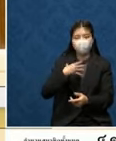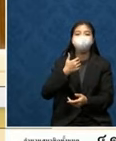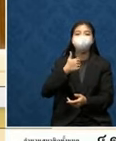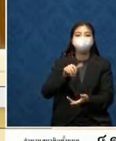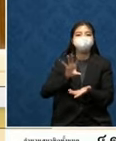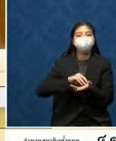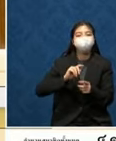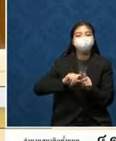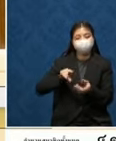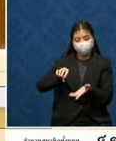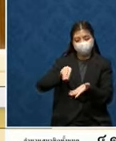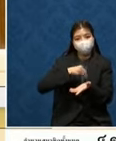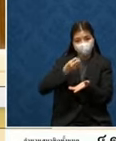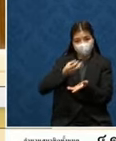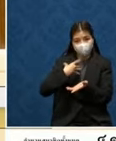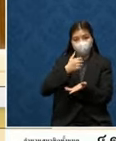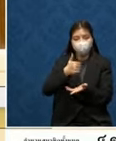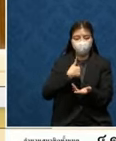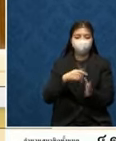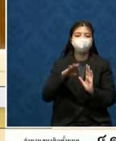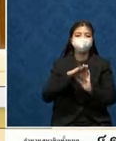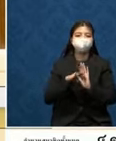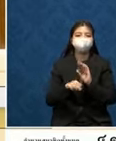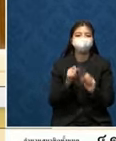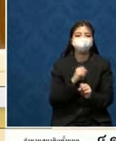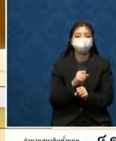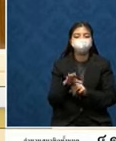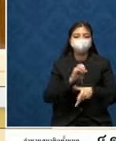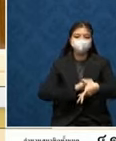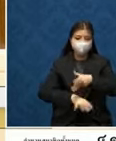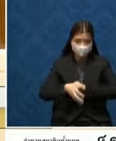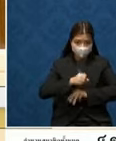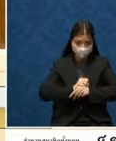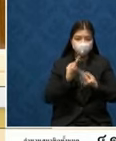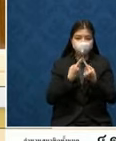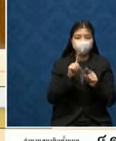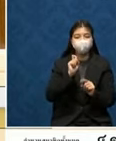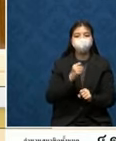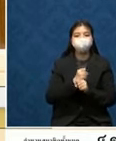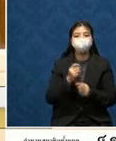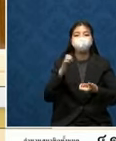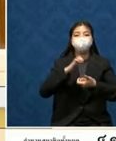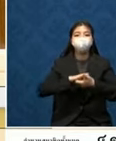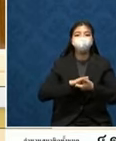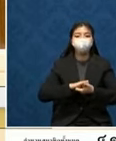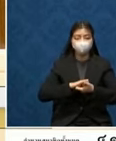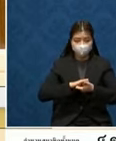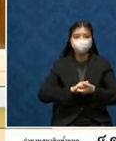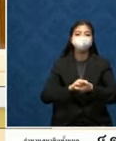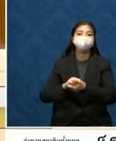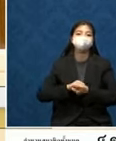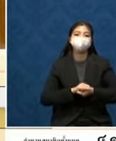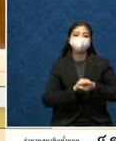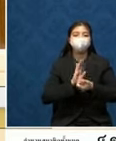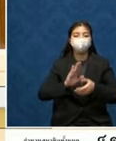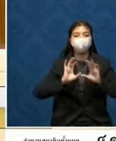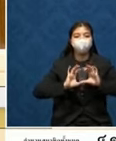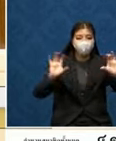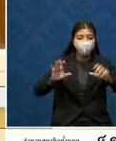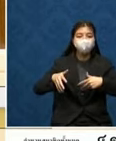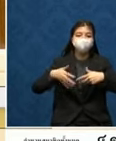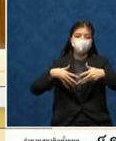เข้ามานะครับก็พร้อมที่จะเข้าดำเนินการแลบางอย่างมันก็ต้องอาศัยความร่วมมือระหว่างกันน่ะนะฮะการร่วมมือระหว่างภาครัฐภาคประชา